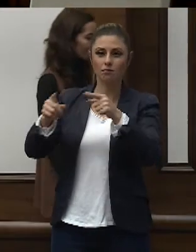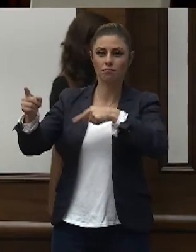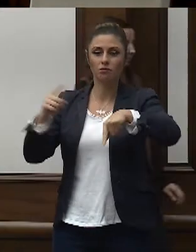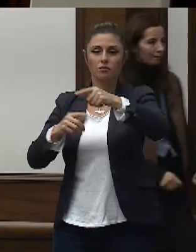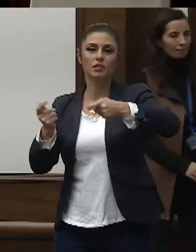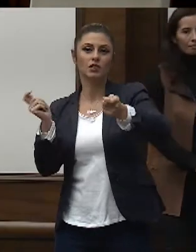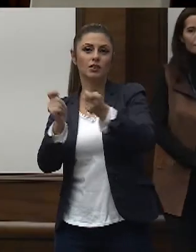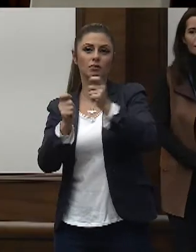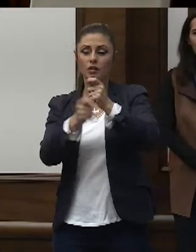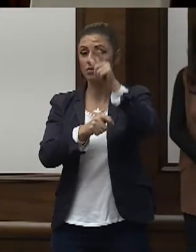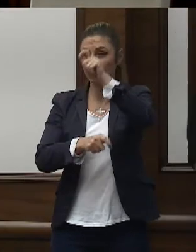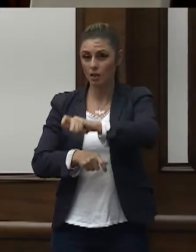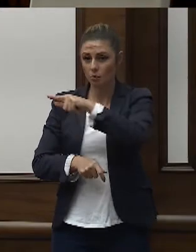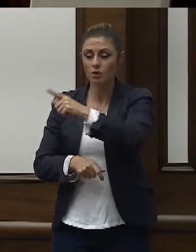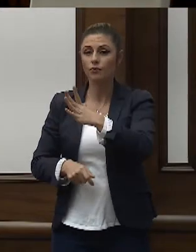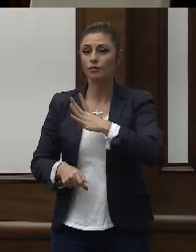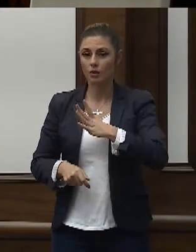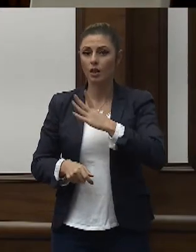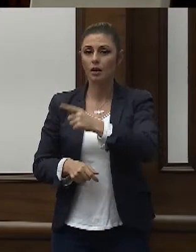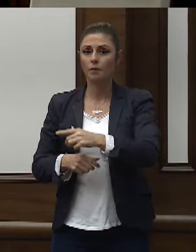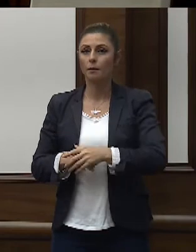bir tanesi kaç metrekare?